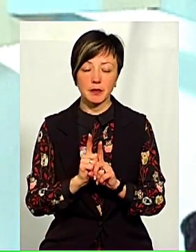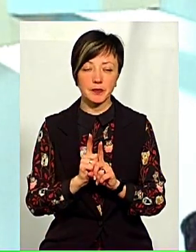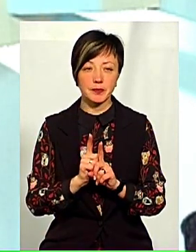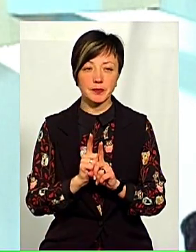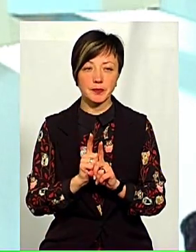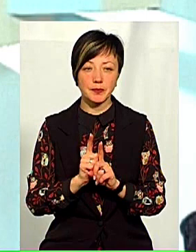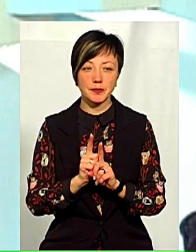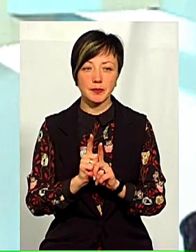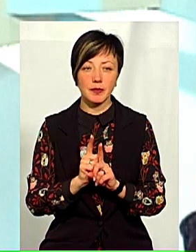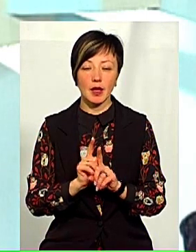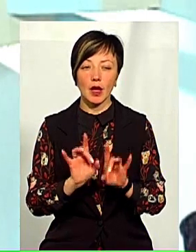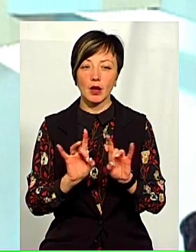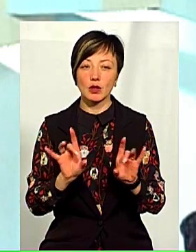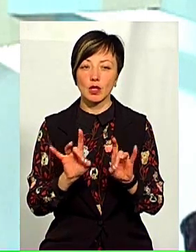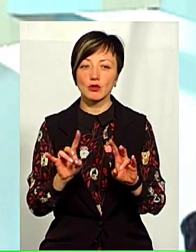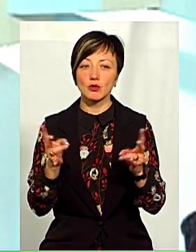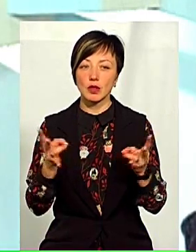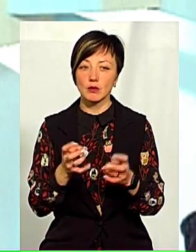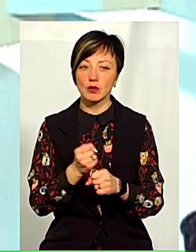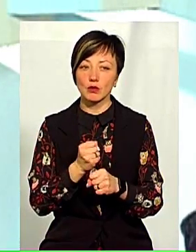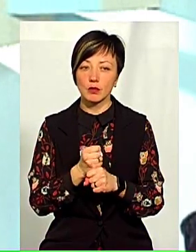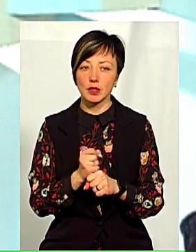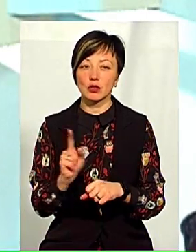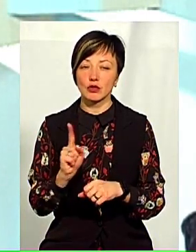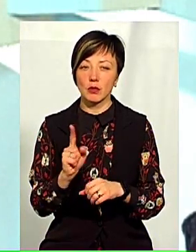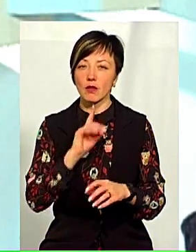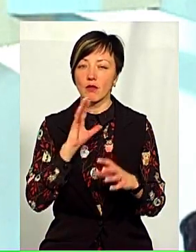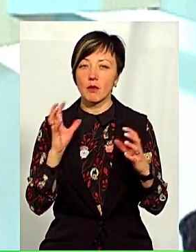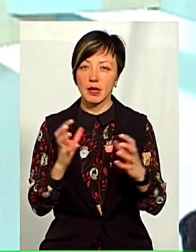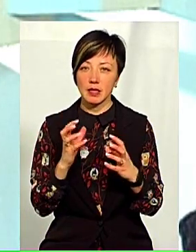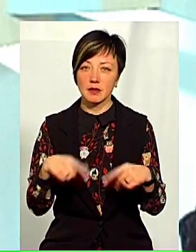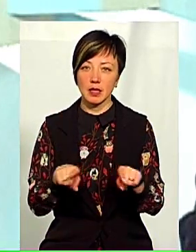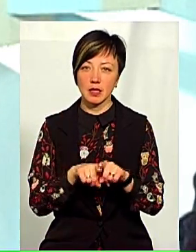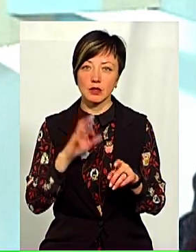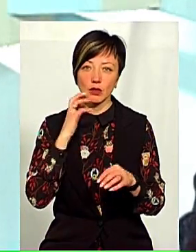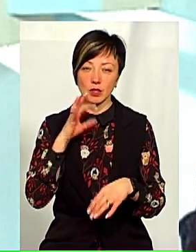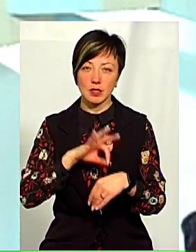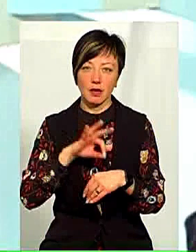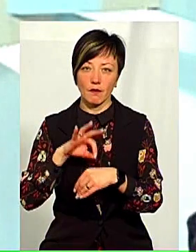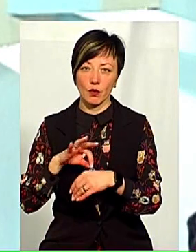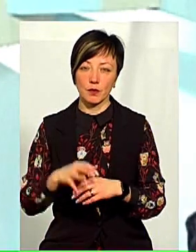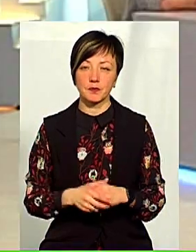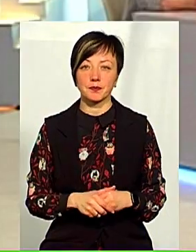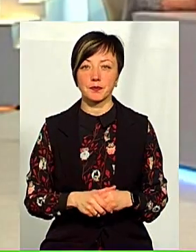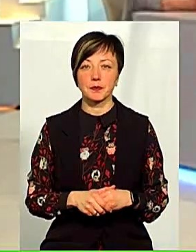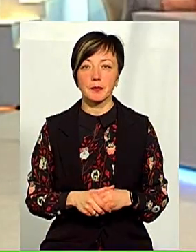і братикам розкаже, що потрібно зробити для того, щоб вберегтися від таких серйозних захворювань. То, пані